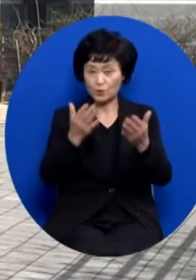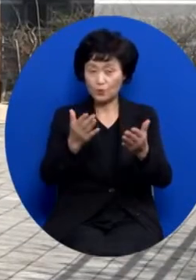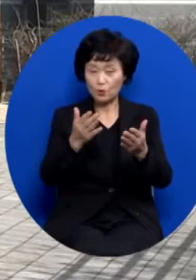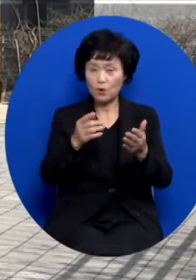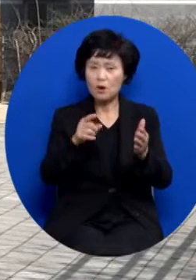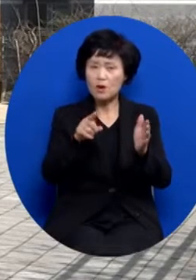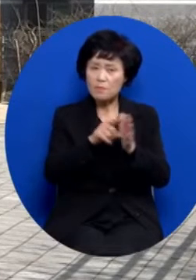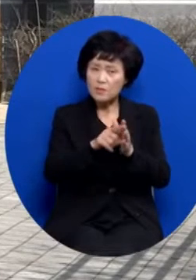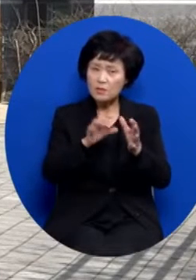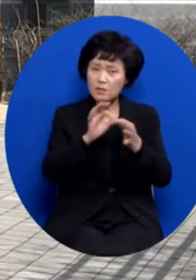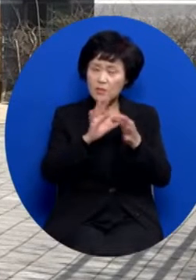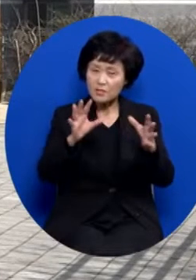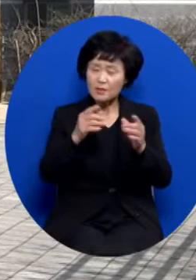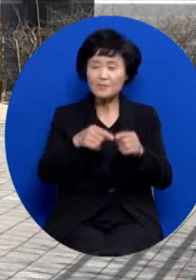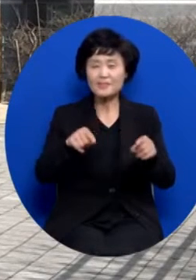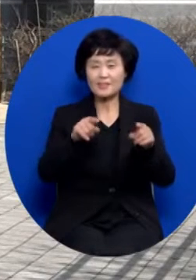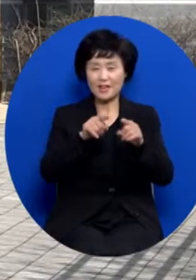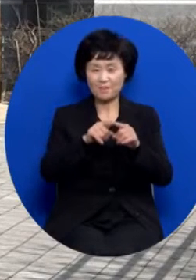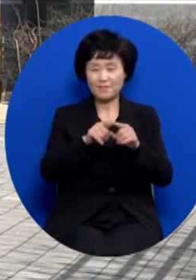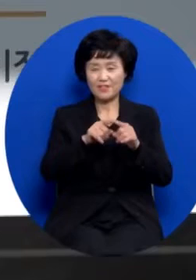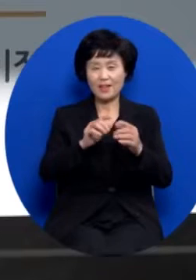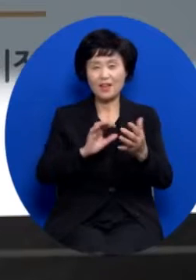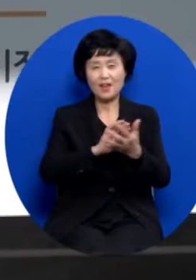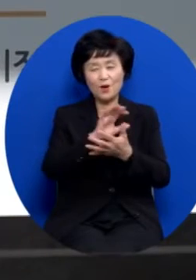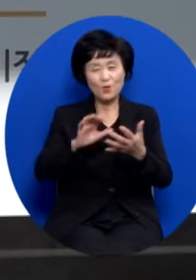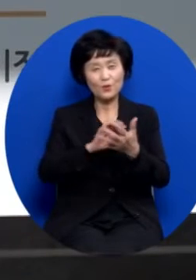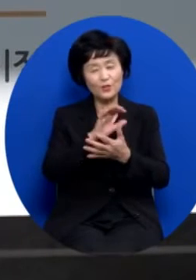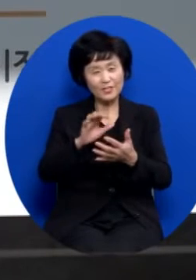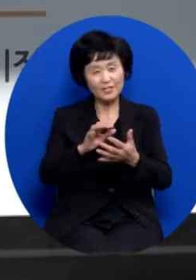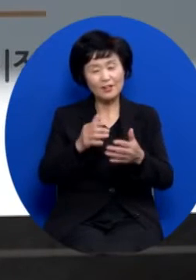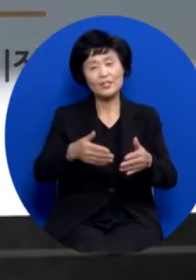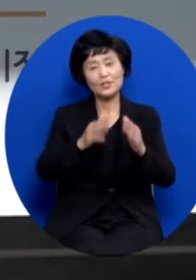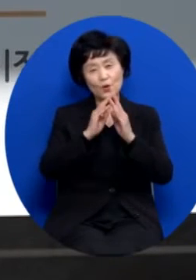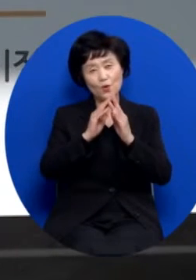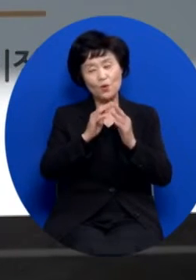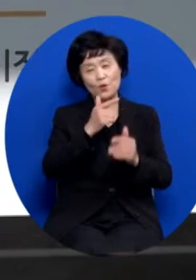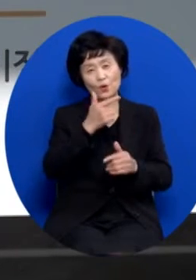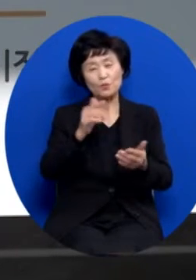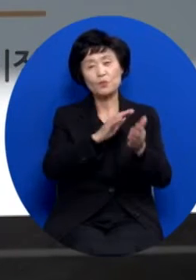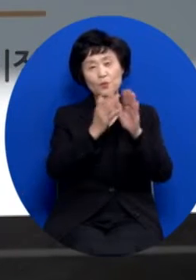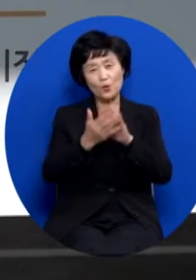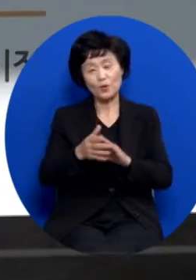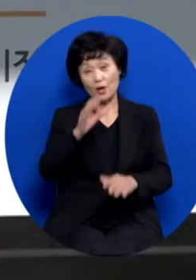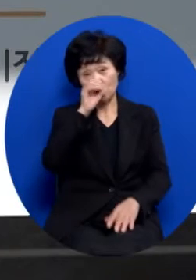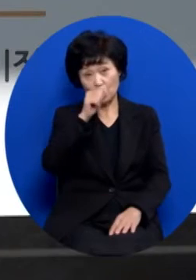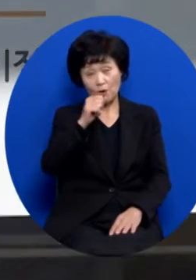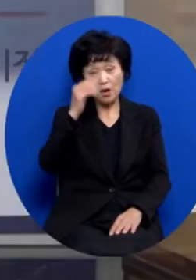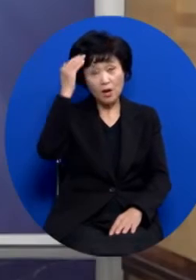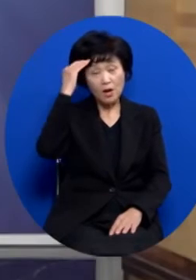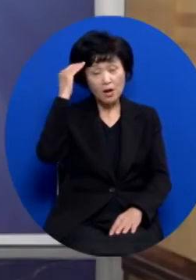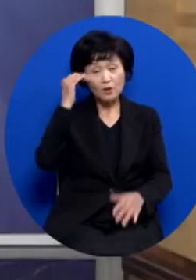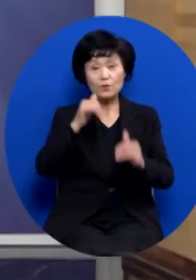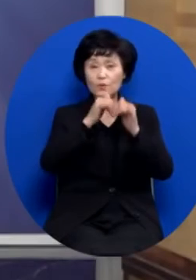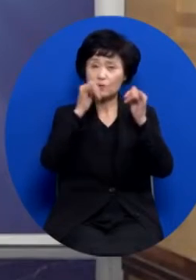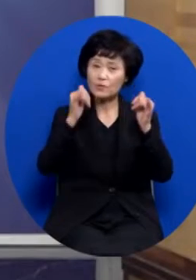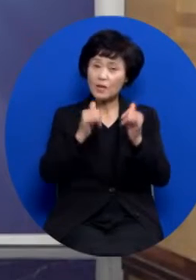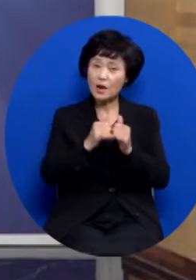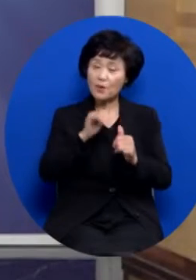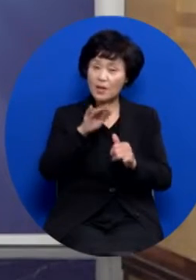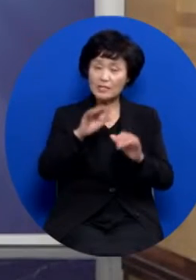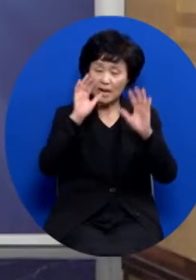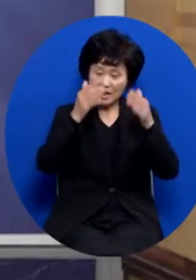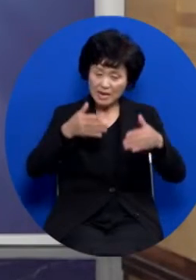비신앙인 관계없이 다 할 수 있었고요. 굉장히 좋은 변화가 있었기 때문에 우리 한국 사회가 그 단순히 그